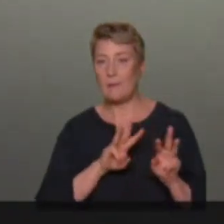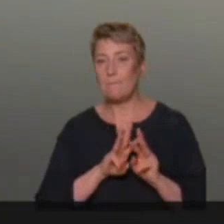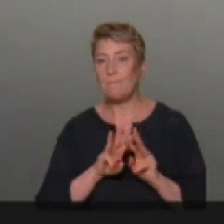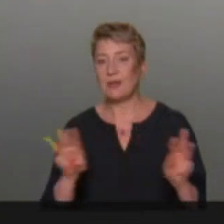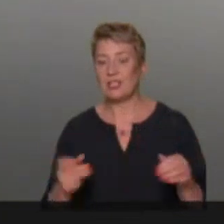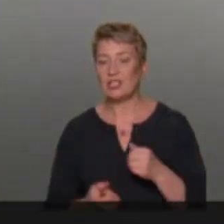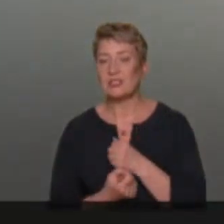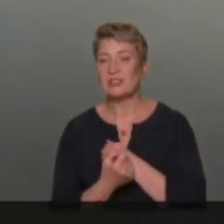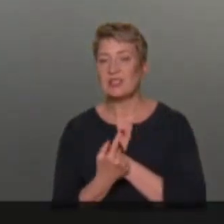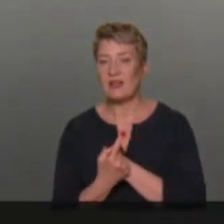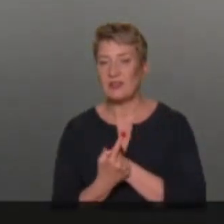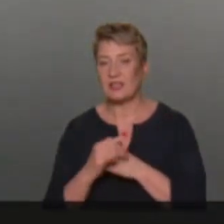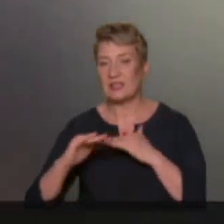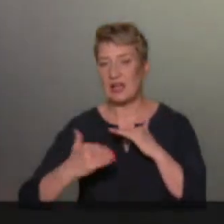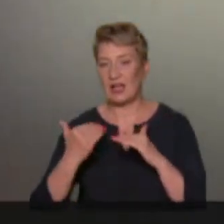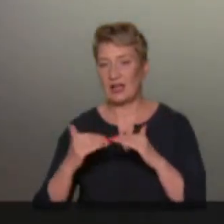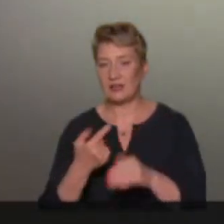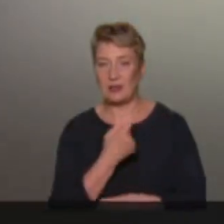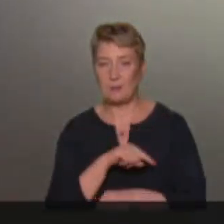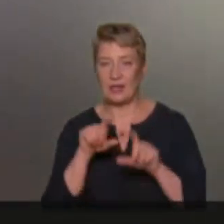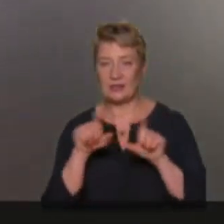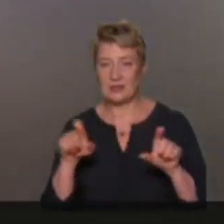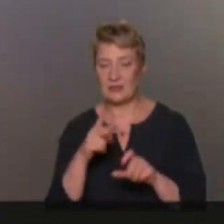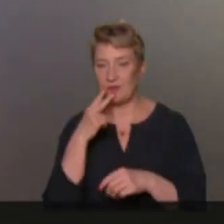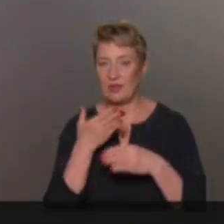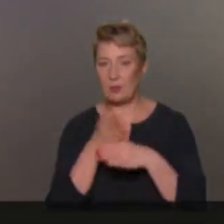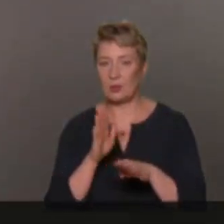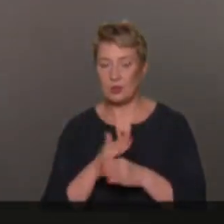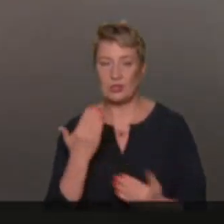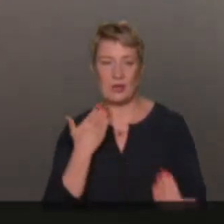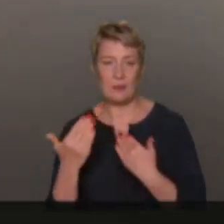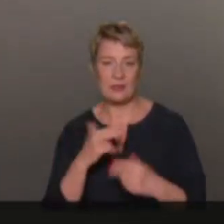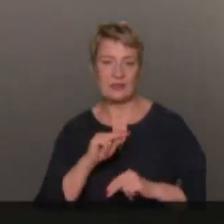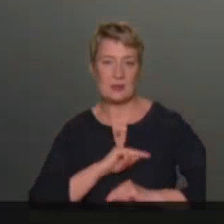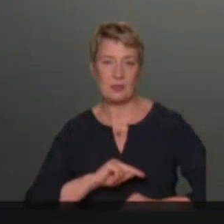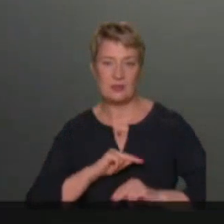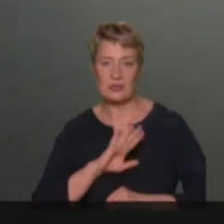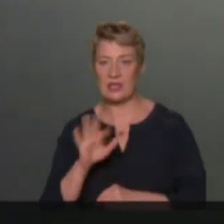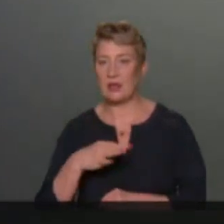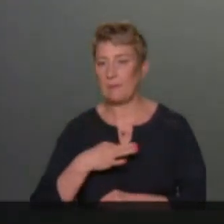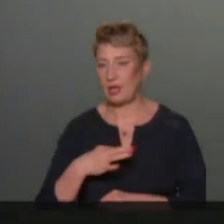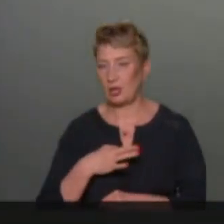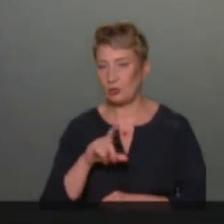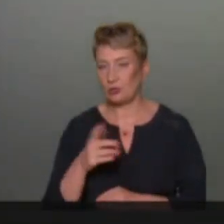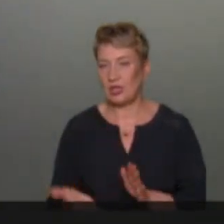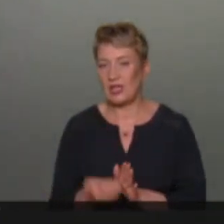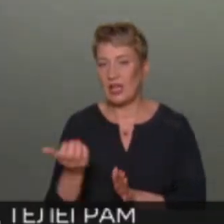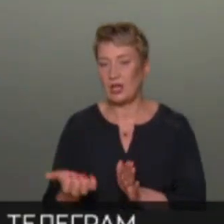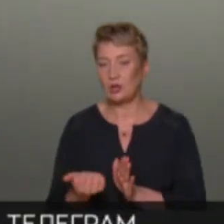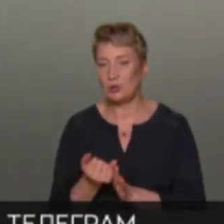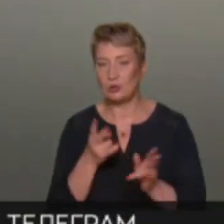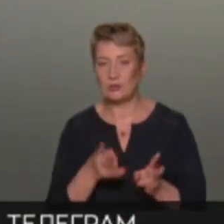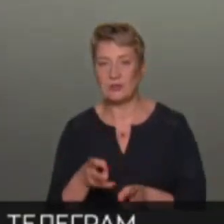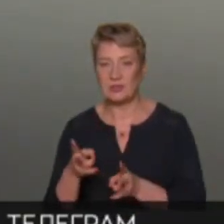кадри із медзакладу. Видно потрощені меблі всередині. Працівники, небайдужі ДСНСники рятують із-під завалів